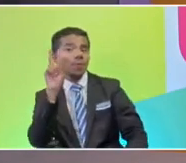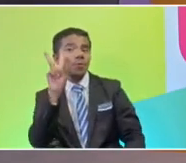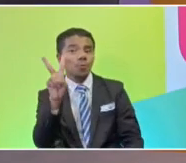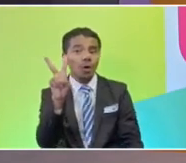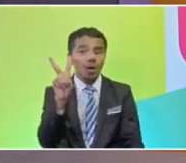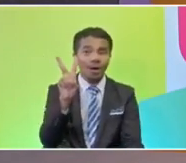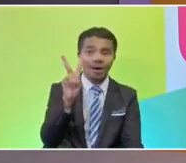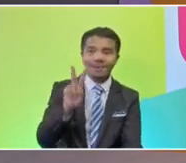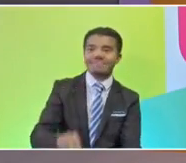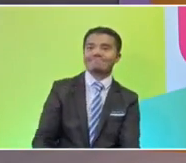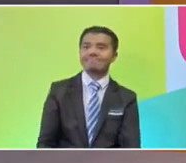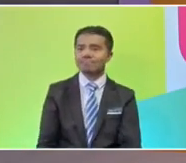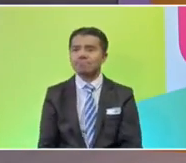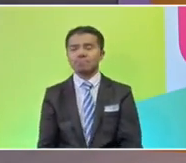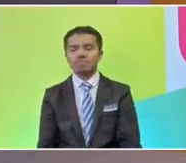dua